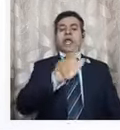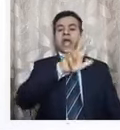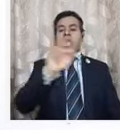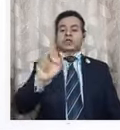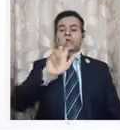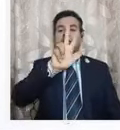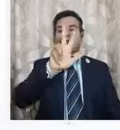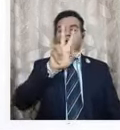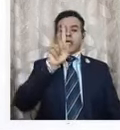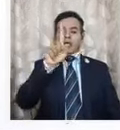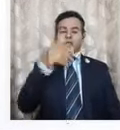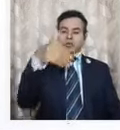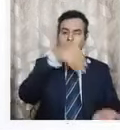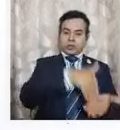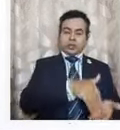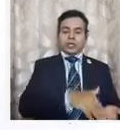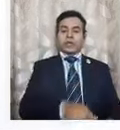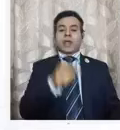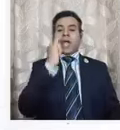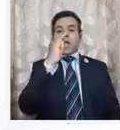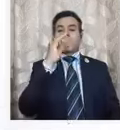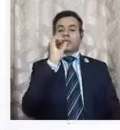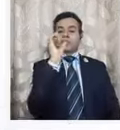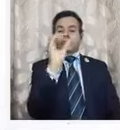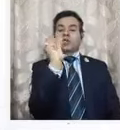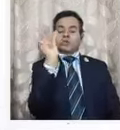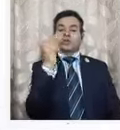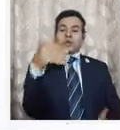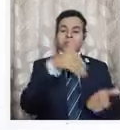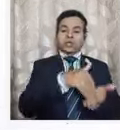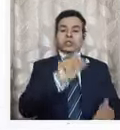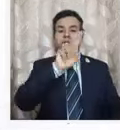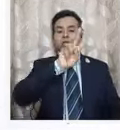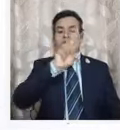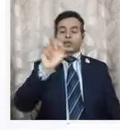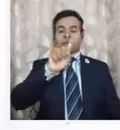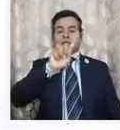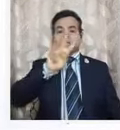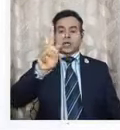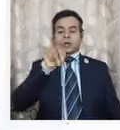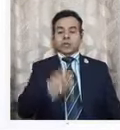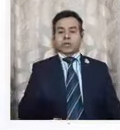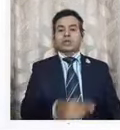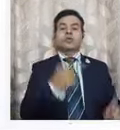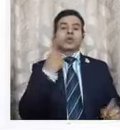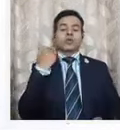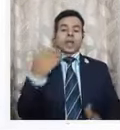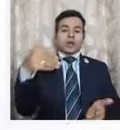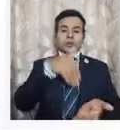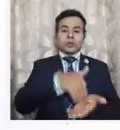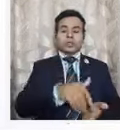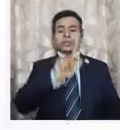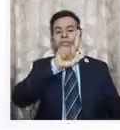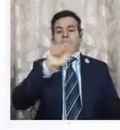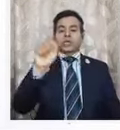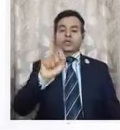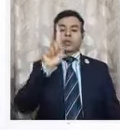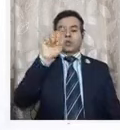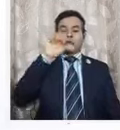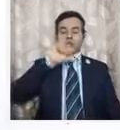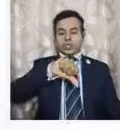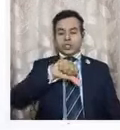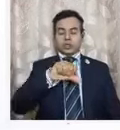সারা দেশে জেনারেল বেডে ভর্তিকৃত রোগীর সংখ্যা 4,881 জন, সারা দেশে আইসিইউ ভর্তিকৃত রোগীর সংখ্যা